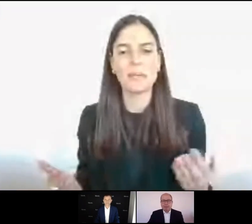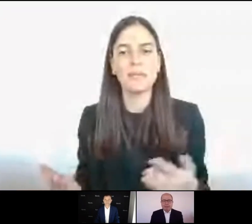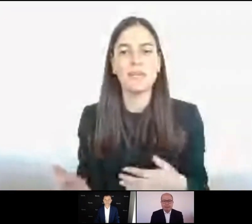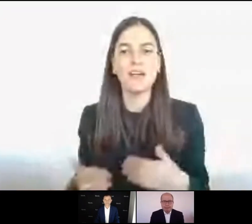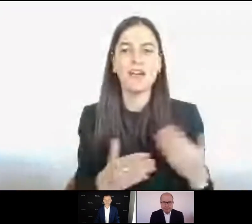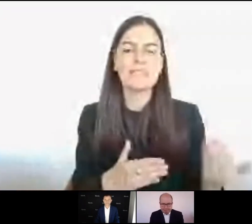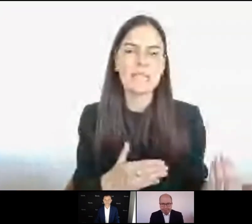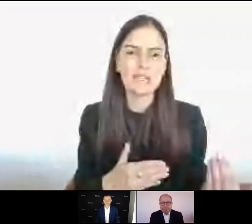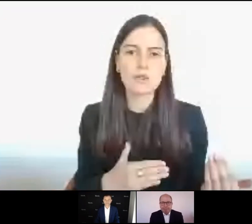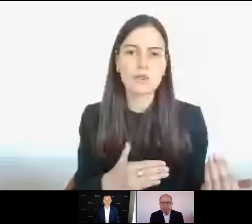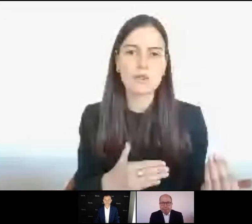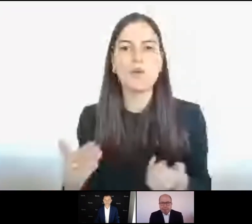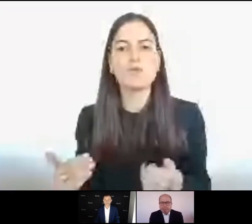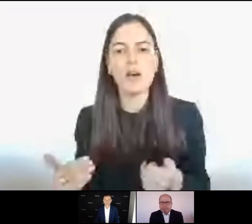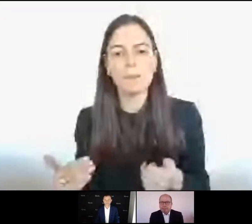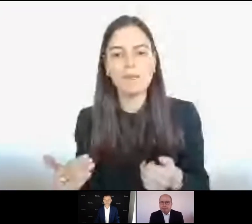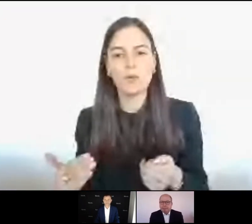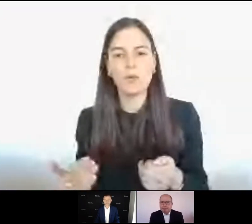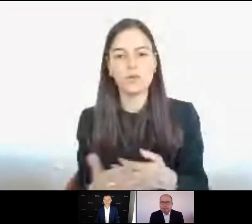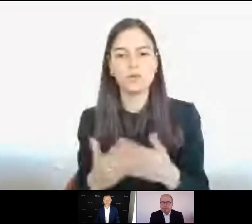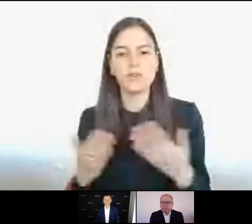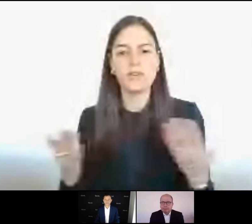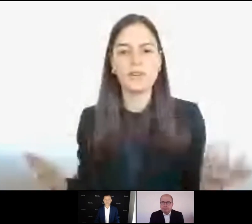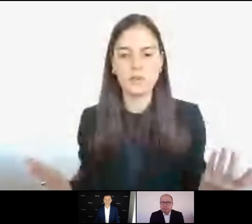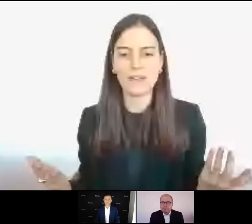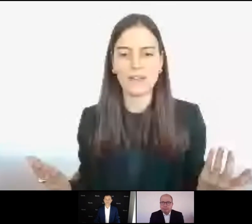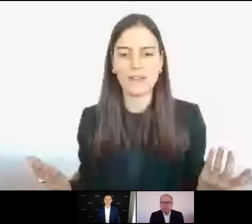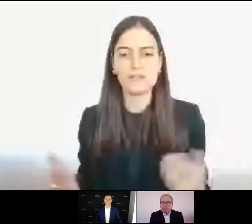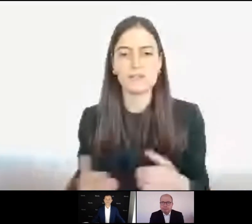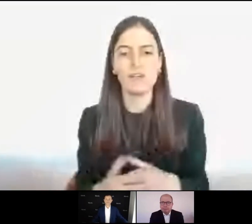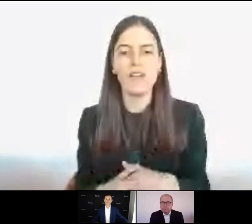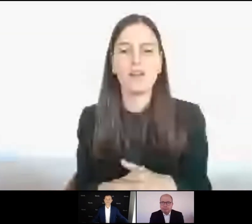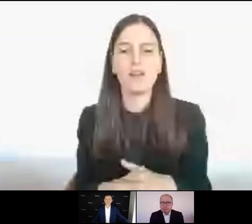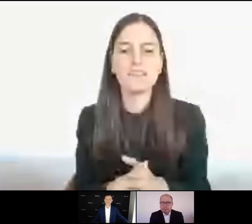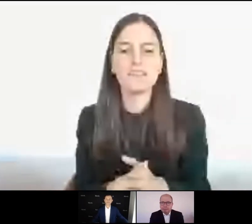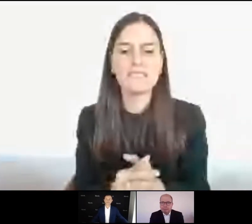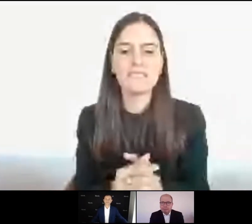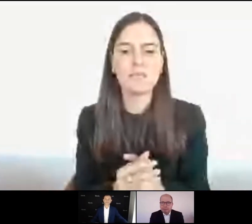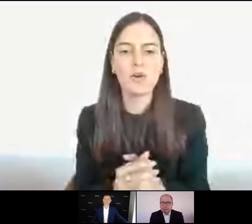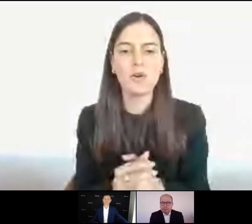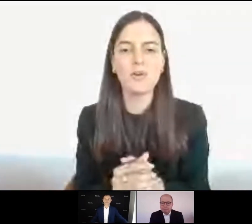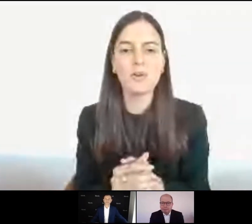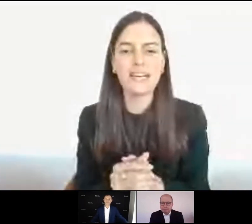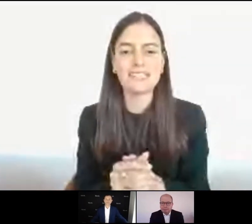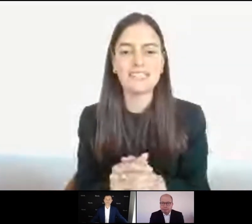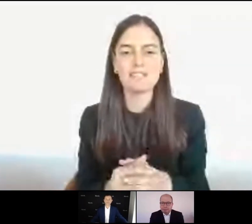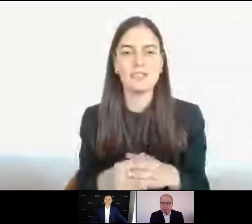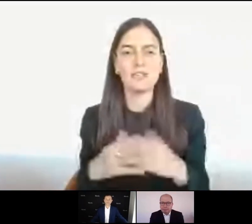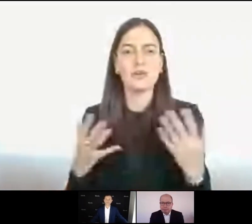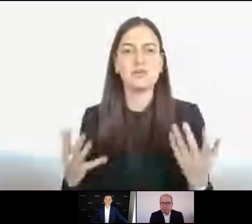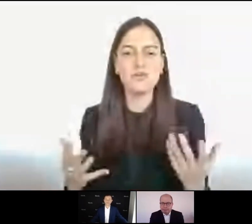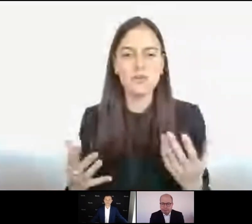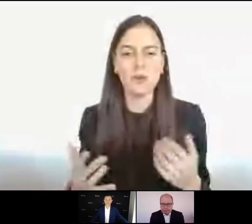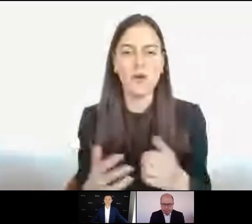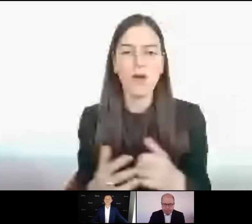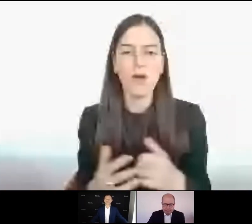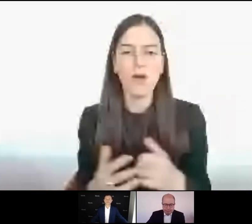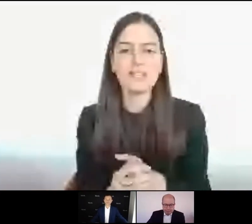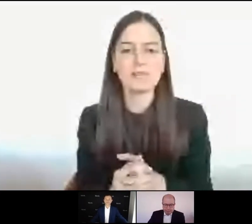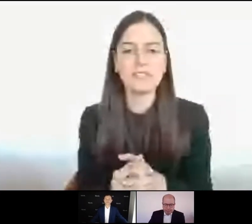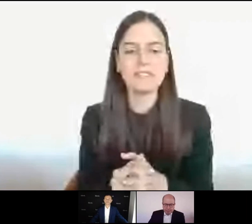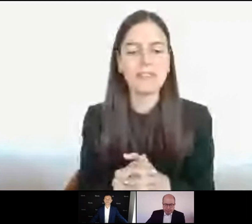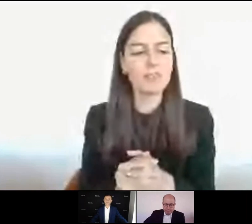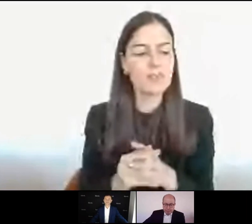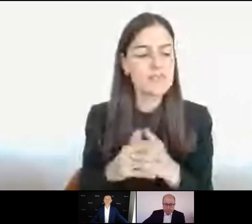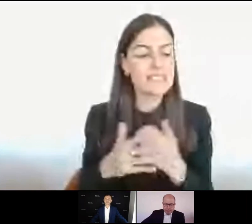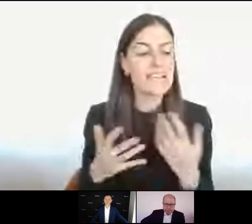des SCPI 500 euros, voire 1000 euros. Donc, vous voyez que versus un investissement locatif dans le dur, on